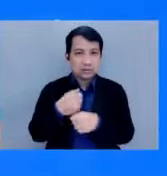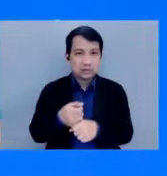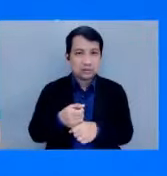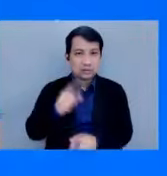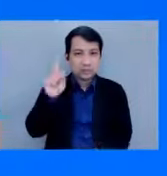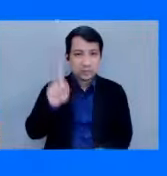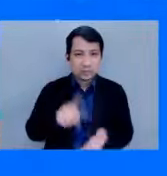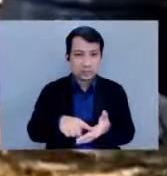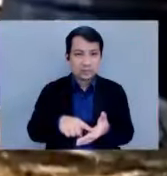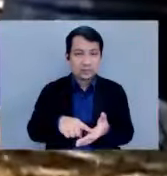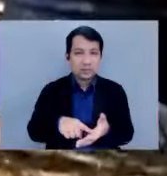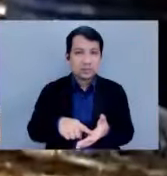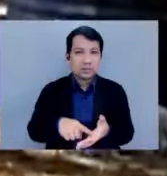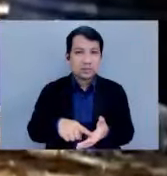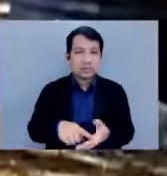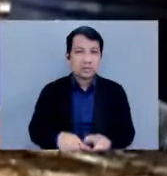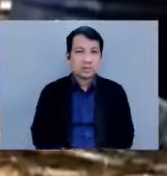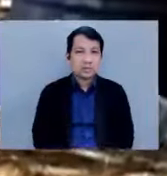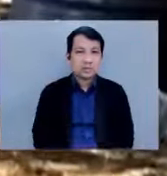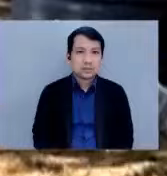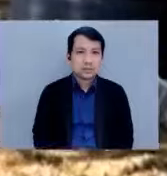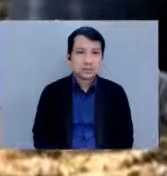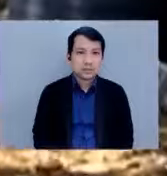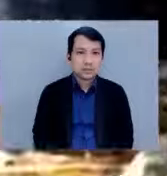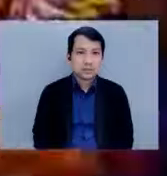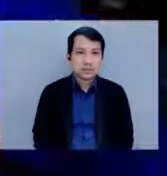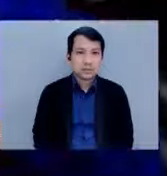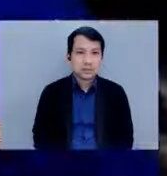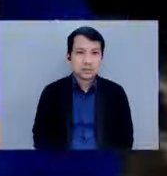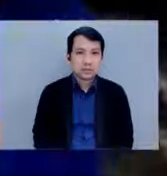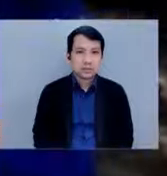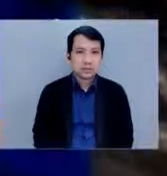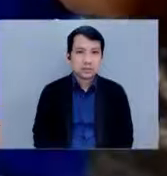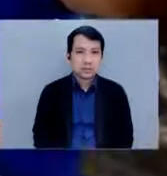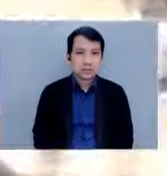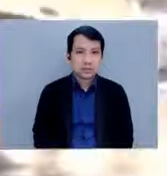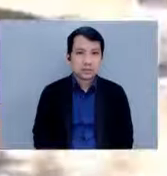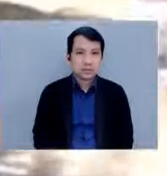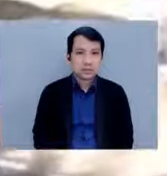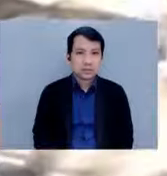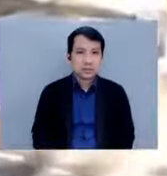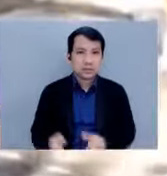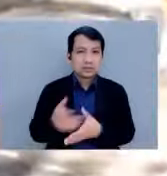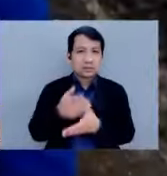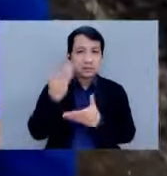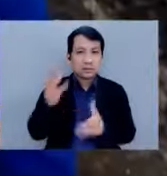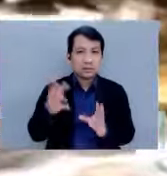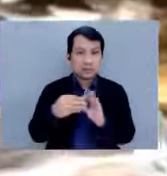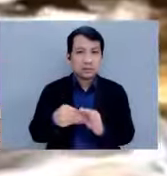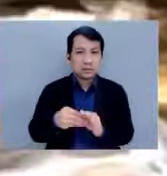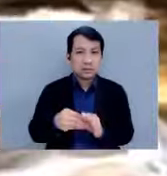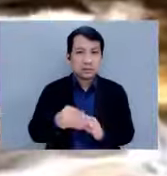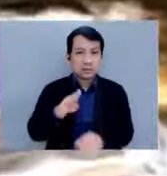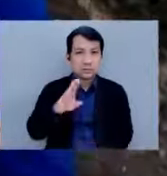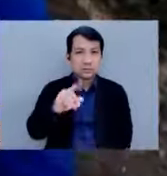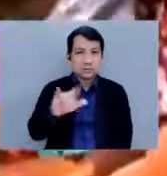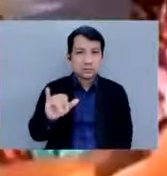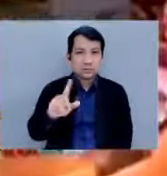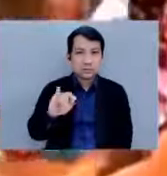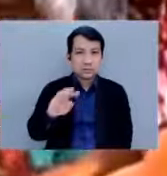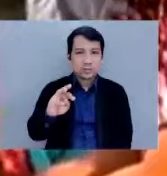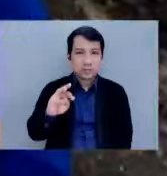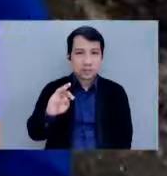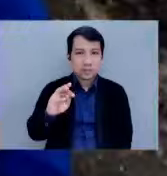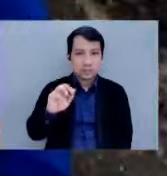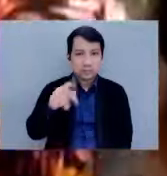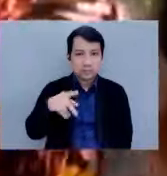peso bills. Sisimulan na namin ang pagdikit ng pera sa saranggola. Ibinahagi pa ng vlogger na si Boy Tapang, wala Cebu, kung paano nila